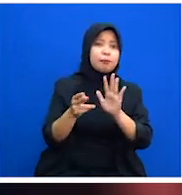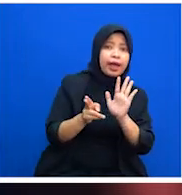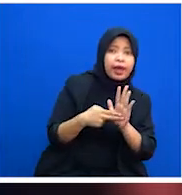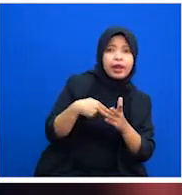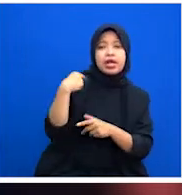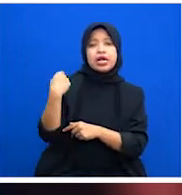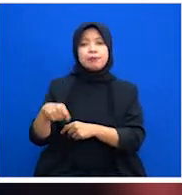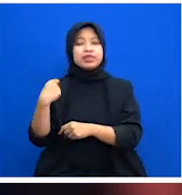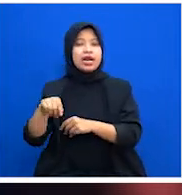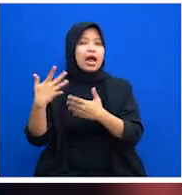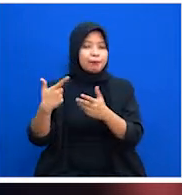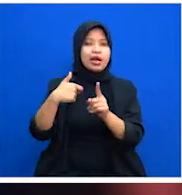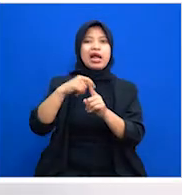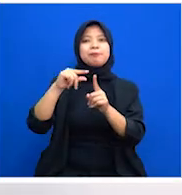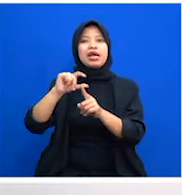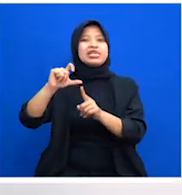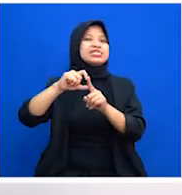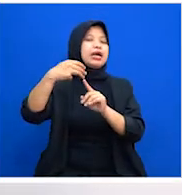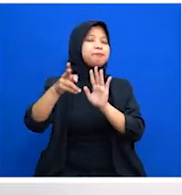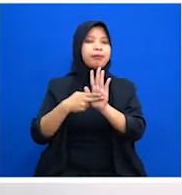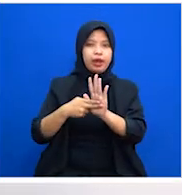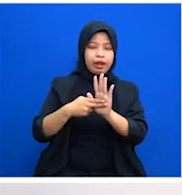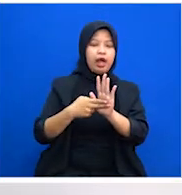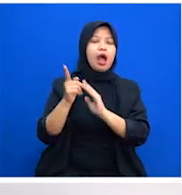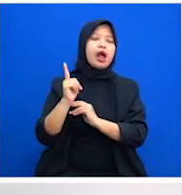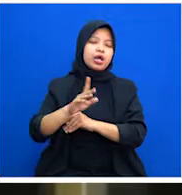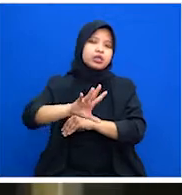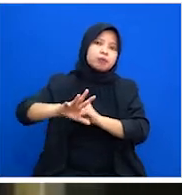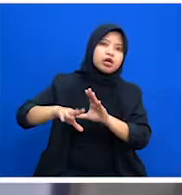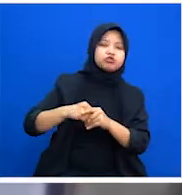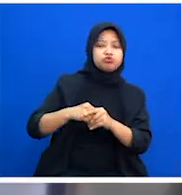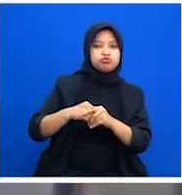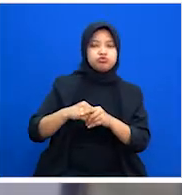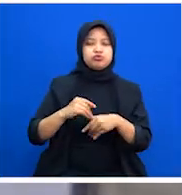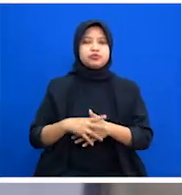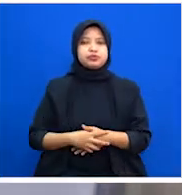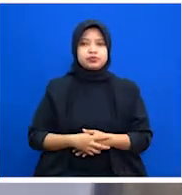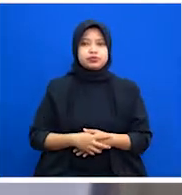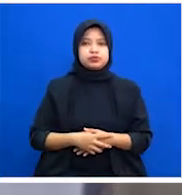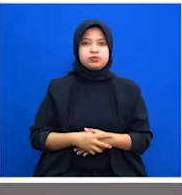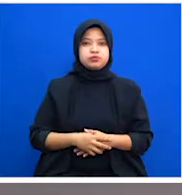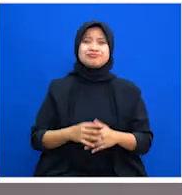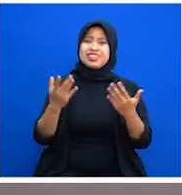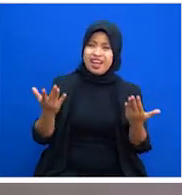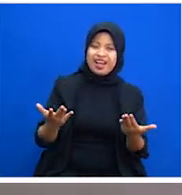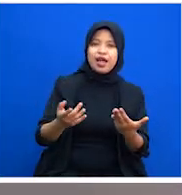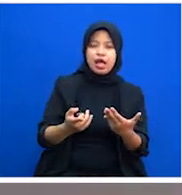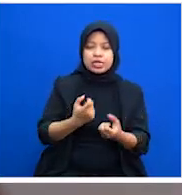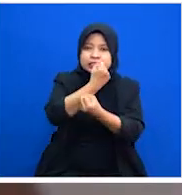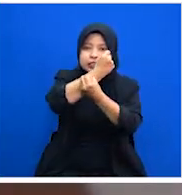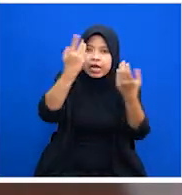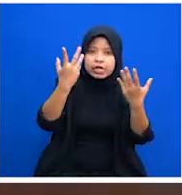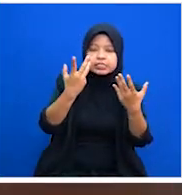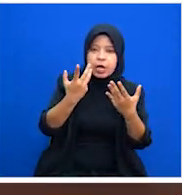dan komite penanganan kofit 19 Dian pemulihan ekonomi nasional KPC pen Nah untuk